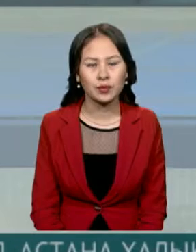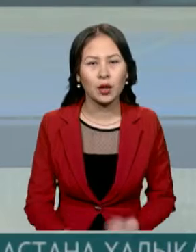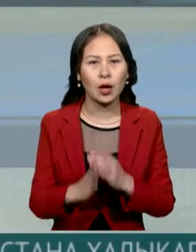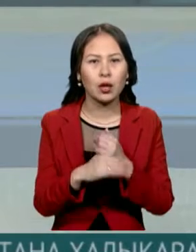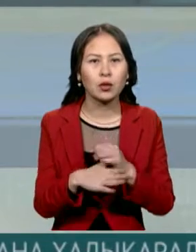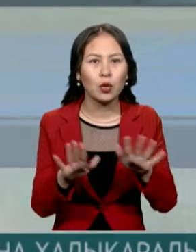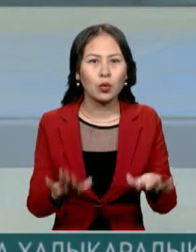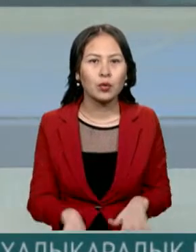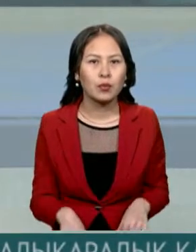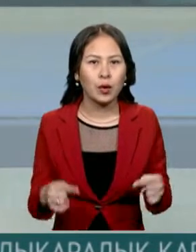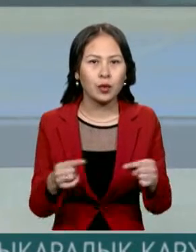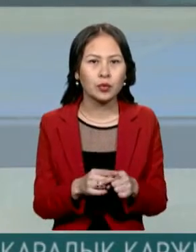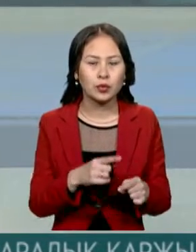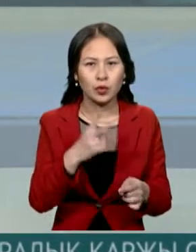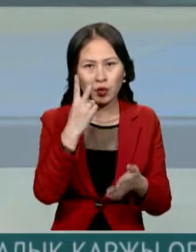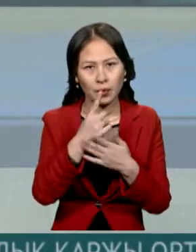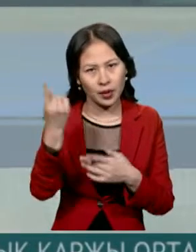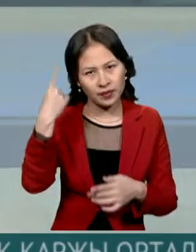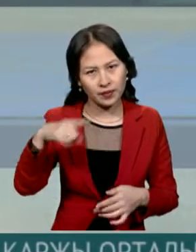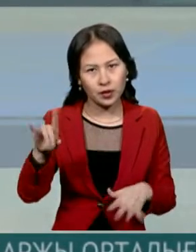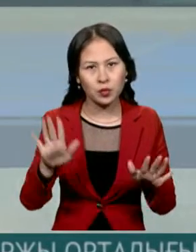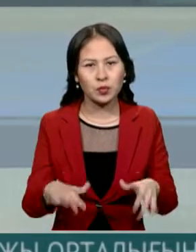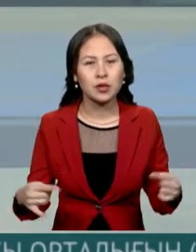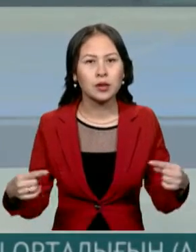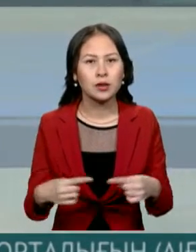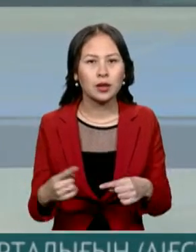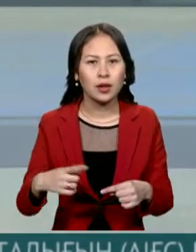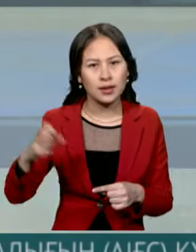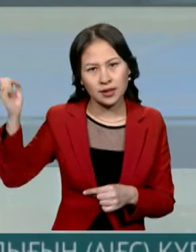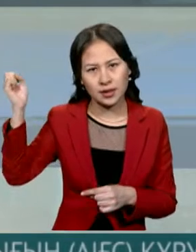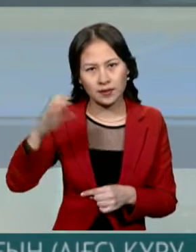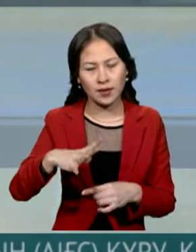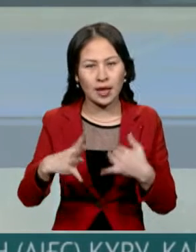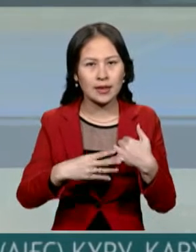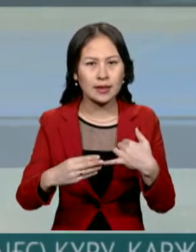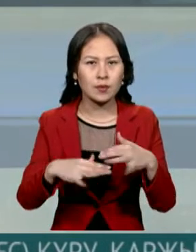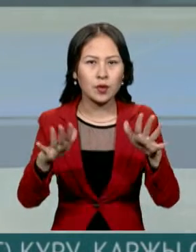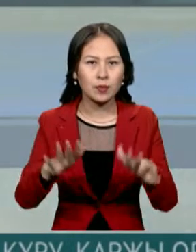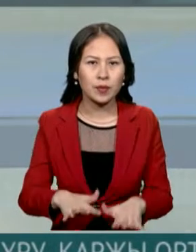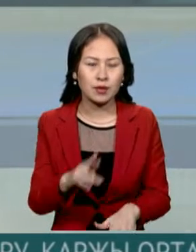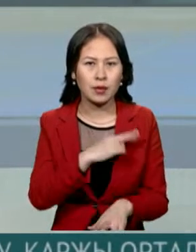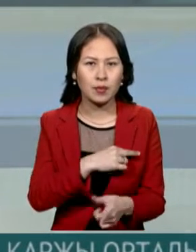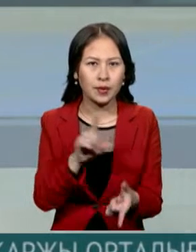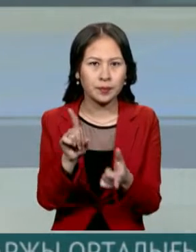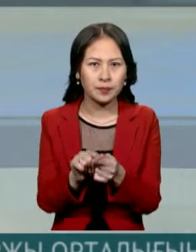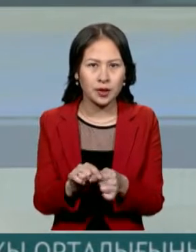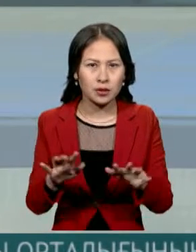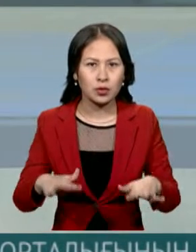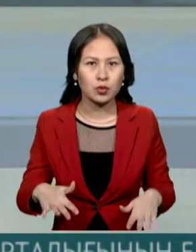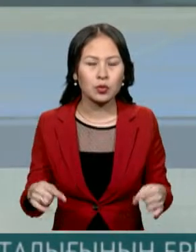Атыраулық өнертапқыш балама қуат көзін ойлап тапты. Талапты азамат жел мен күнді пайдалану арқылы жұмыс істейтін алғашқы қондырғысын